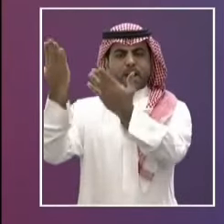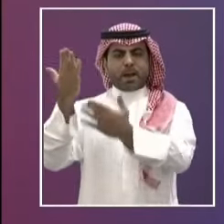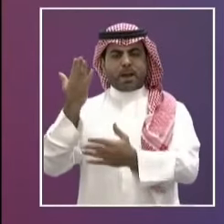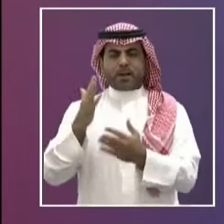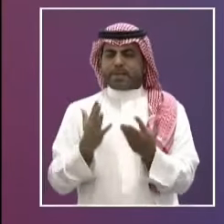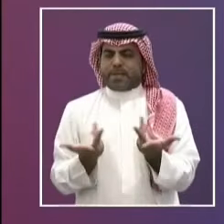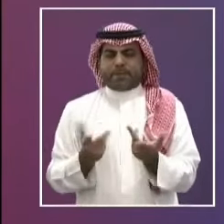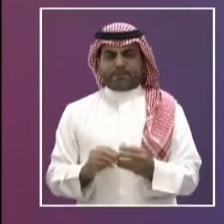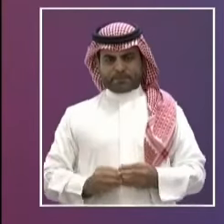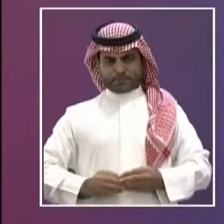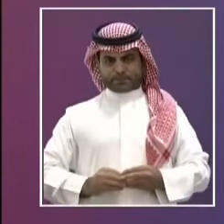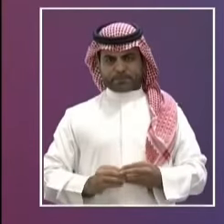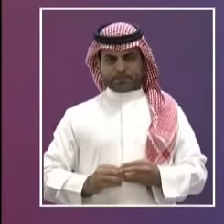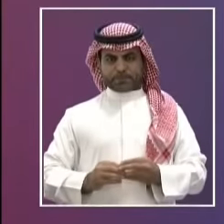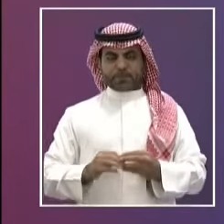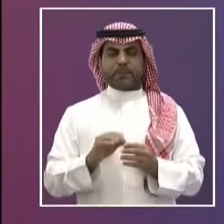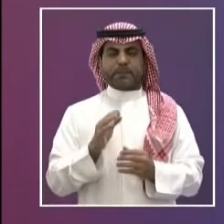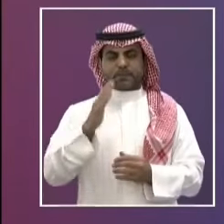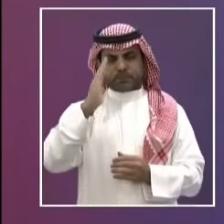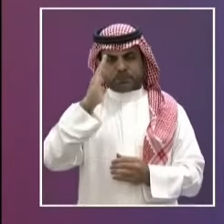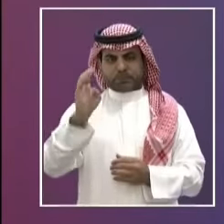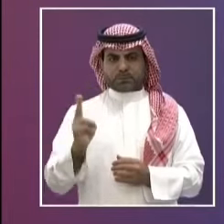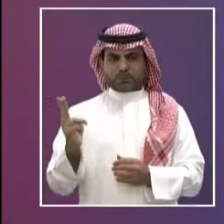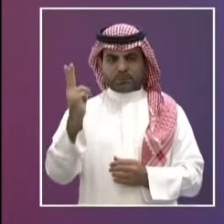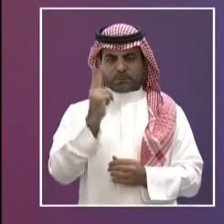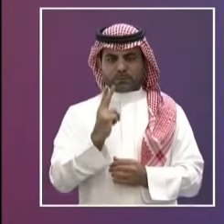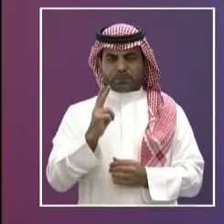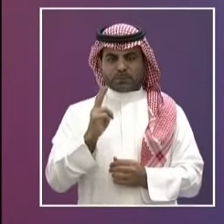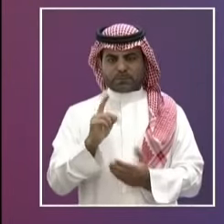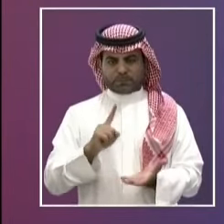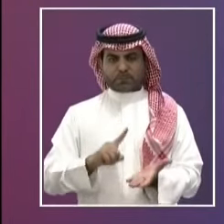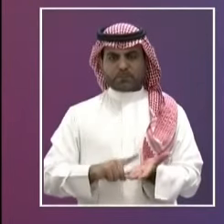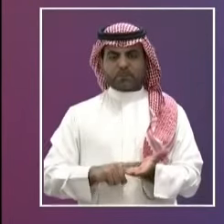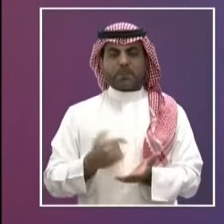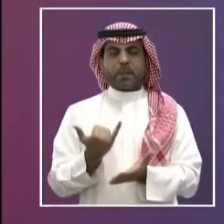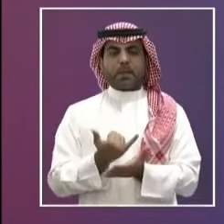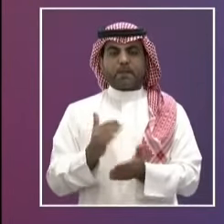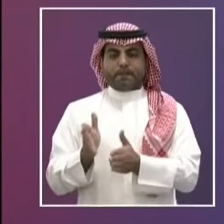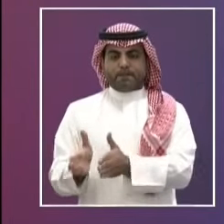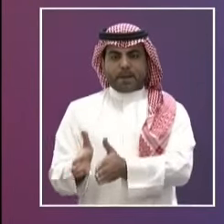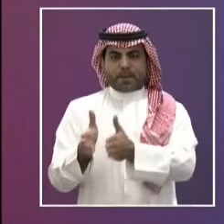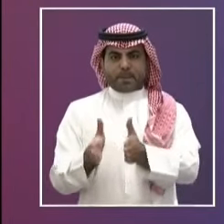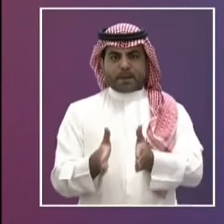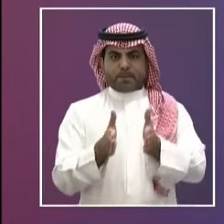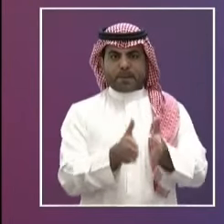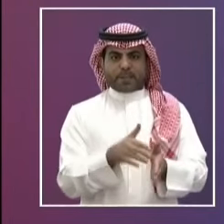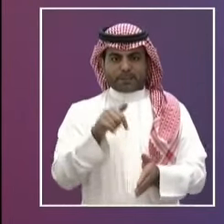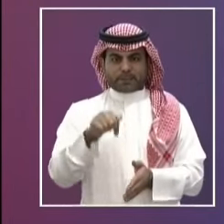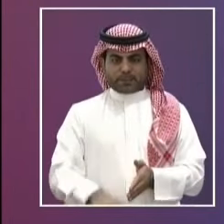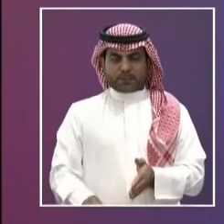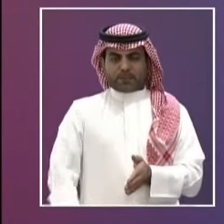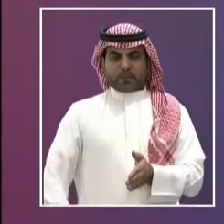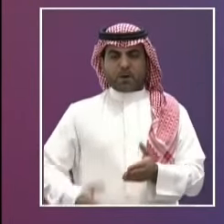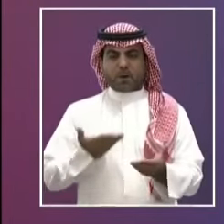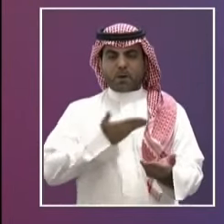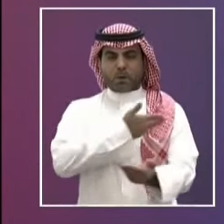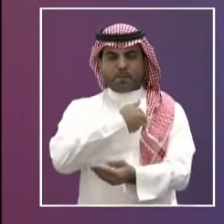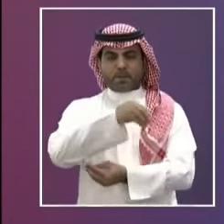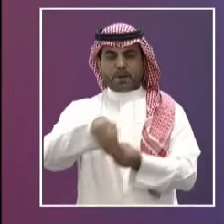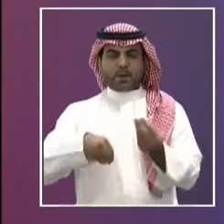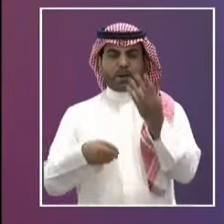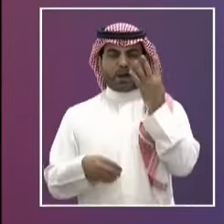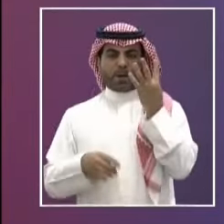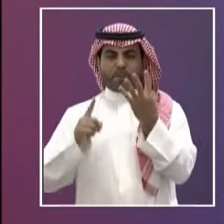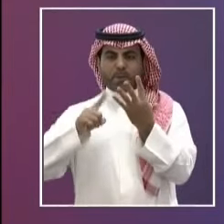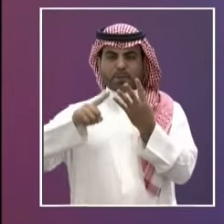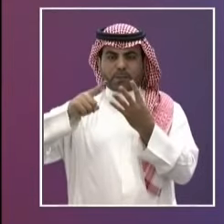المملكة؟ شكرا على السؤال. حقيقة المراحل التدريجية التي حتمر بها العمرة هي